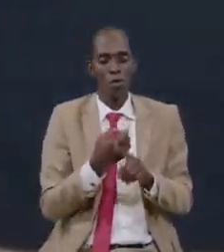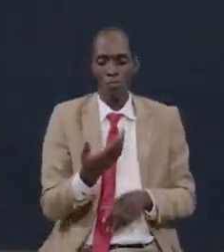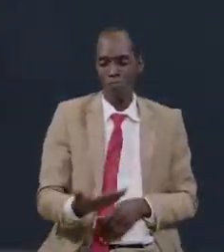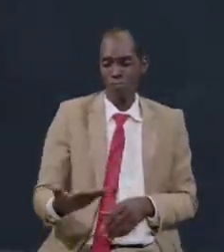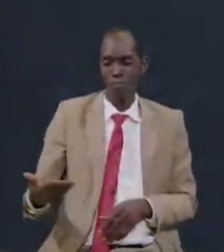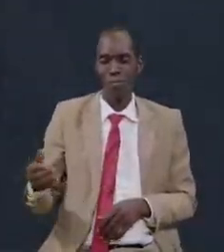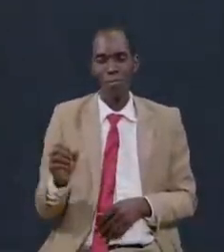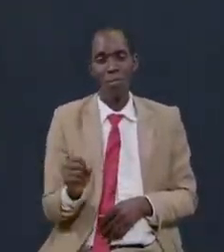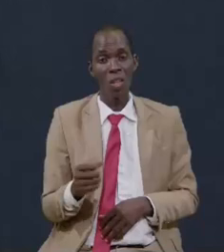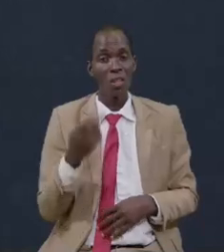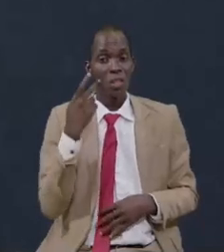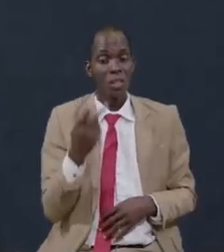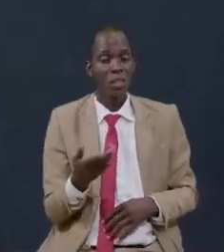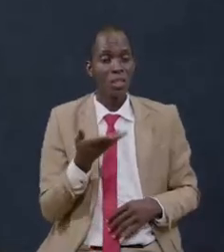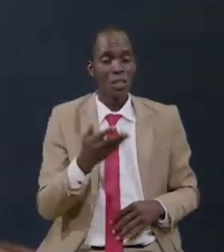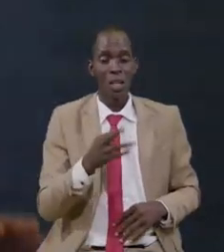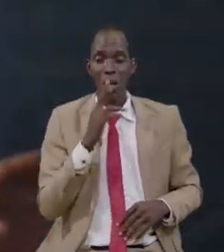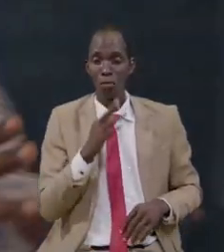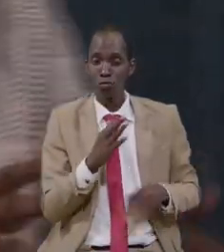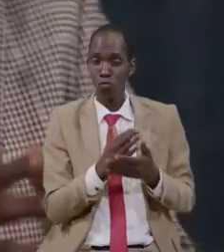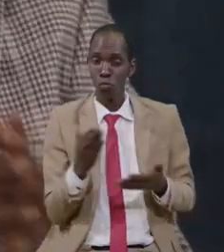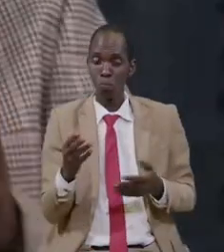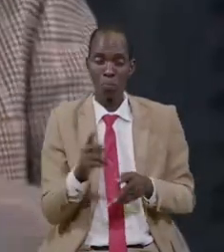Vous voyez des gens,